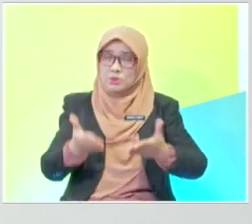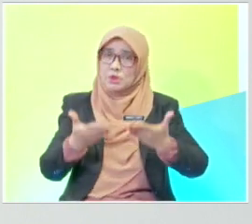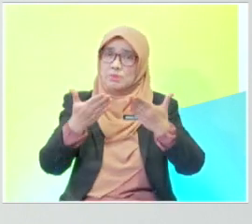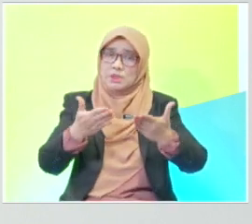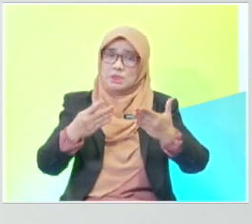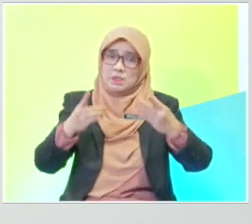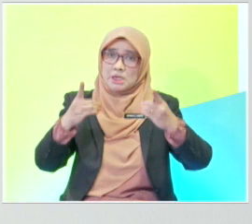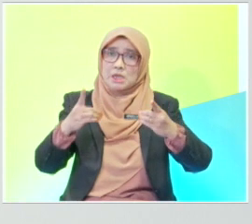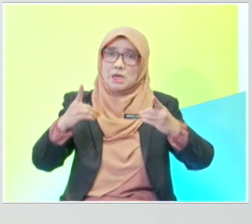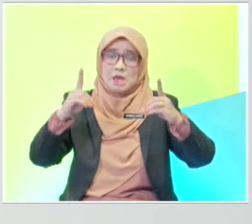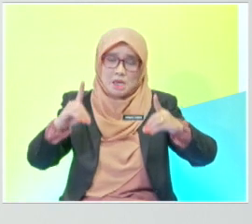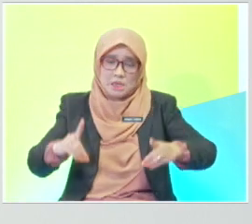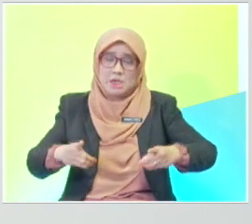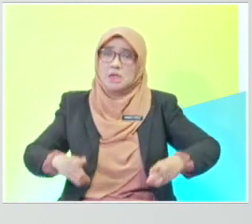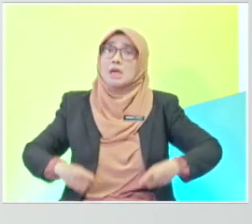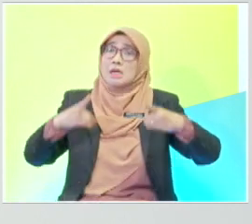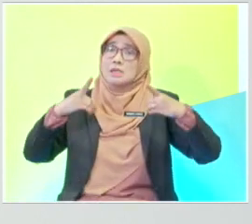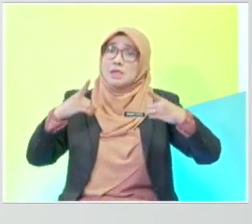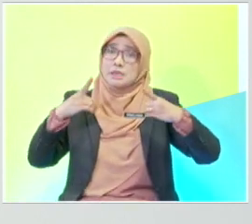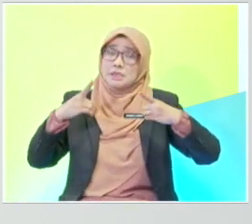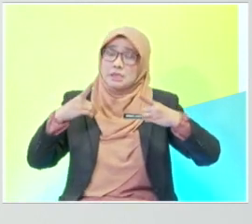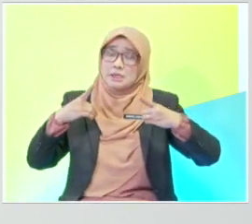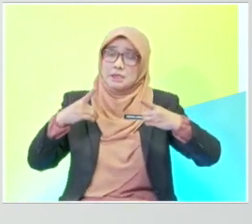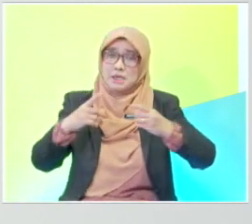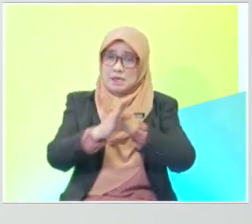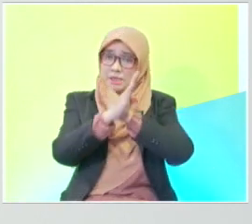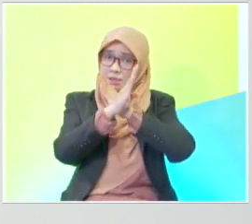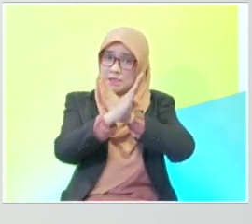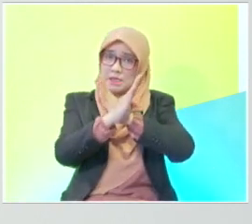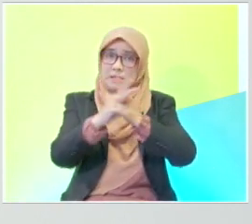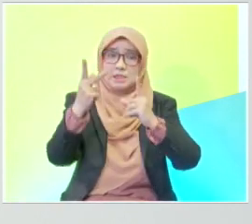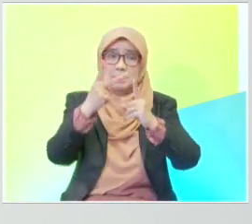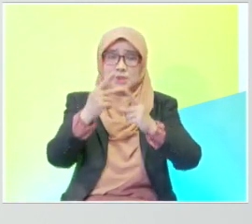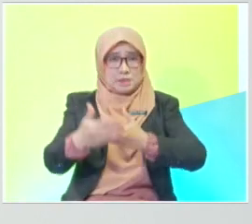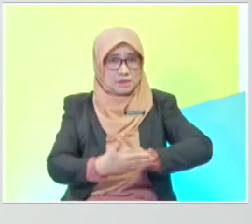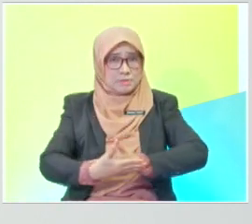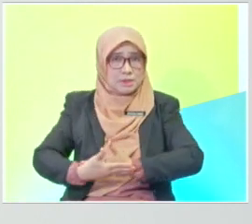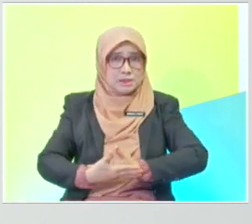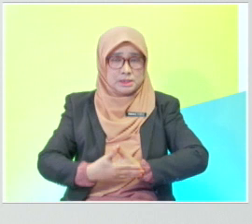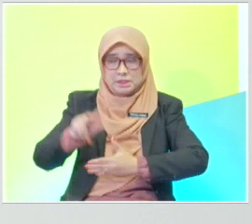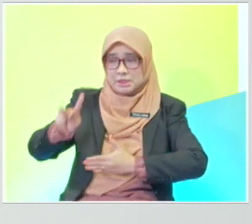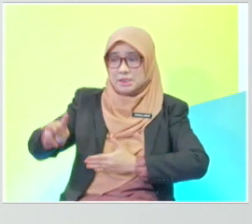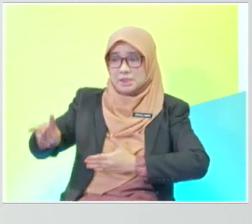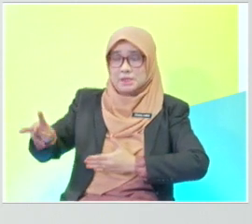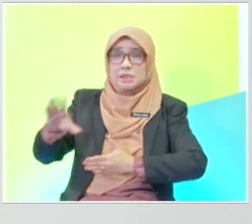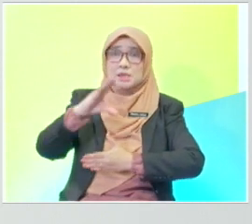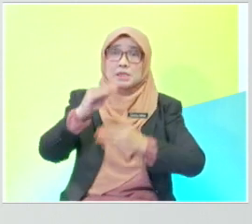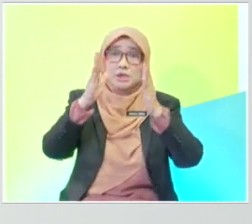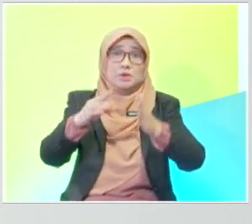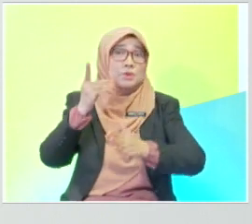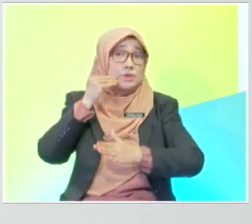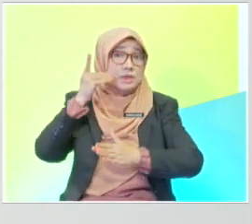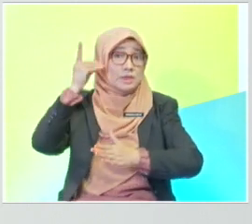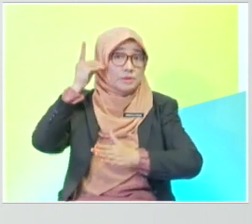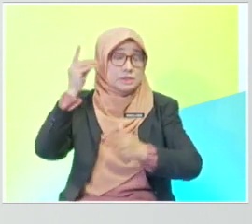daya tahan secara aktif kepada bayi, kepada kanak-kanak dan juga kepada dewasa terhadap penyakit tertentu dengan